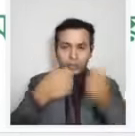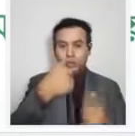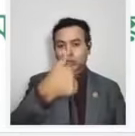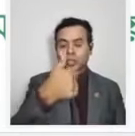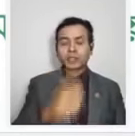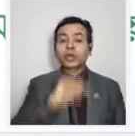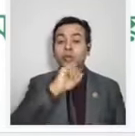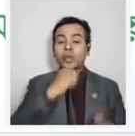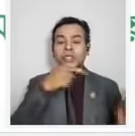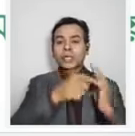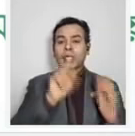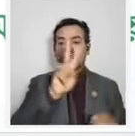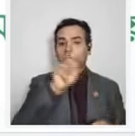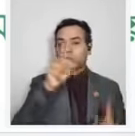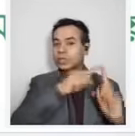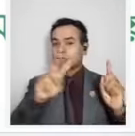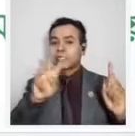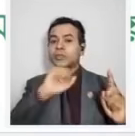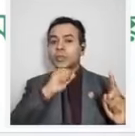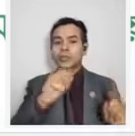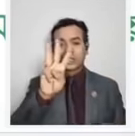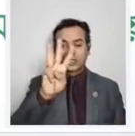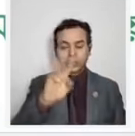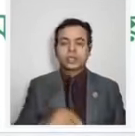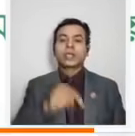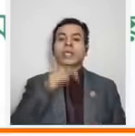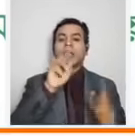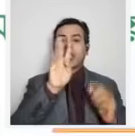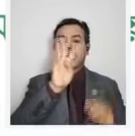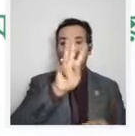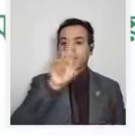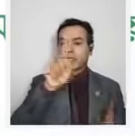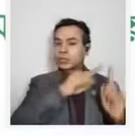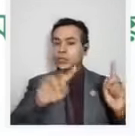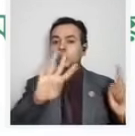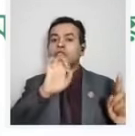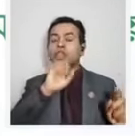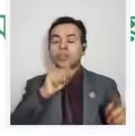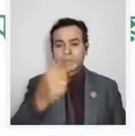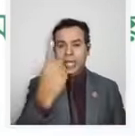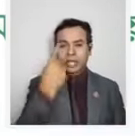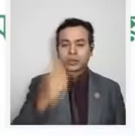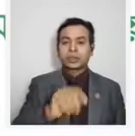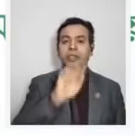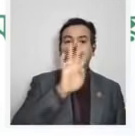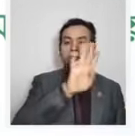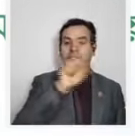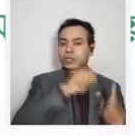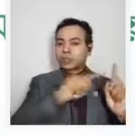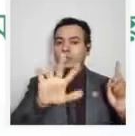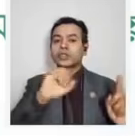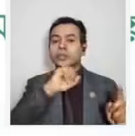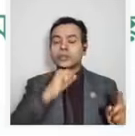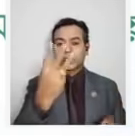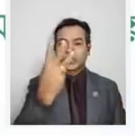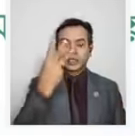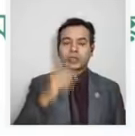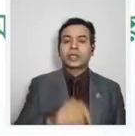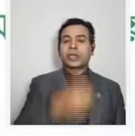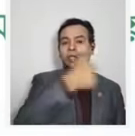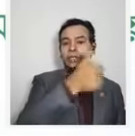মৃত্যুর বিশ্লেষণে পুরুষ 29 জন, নারী 6 জন। বয়স বিশ্লেষণে 21 থেকে 30 বছর